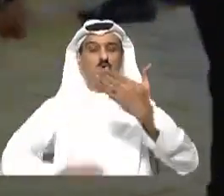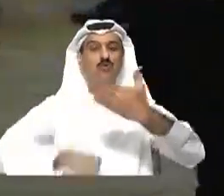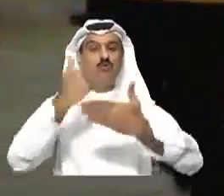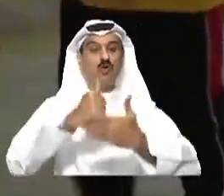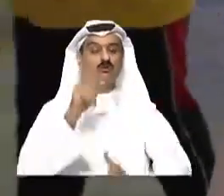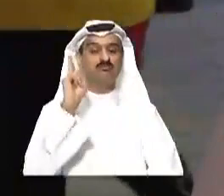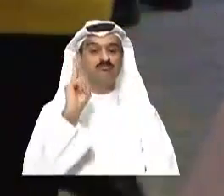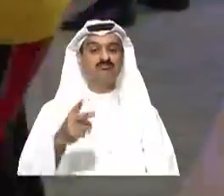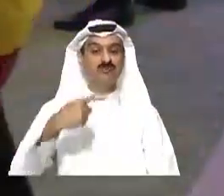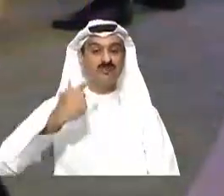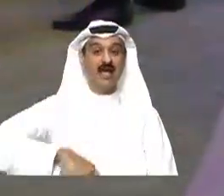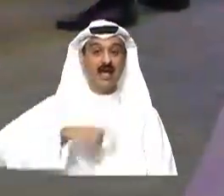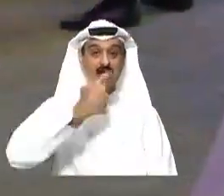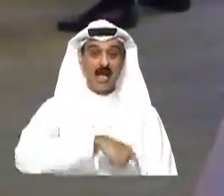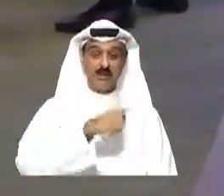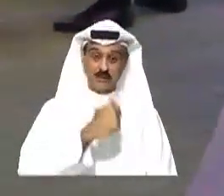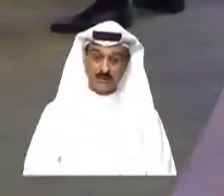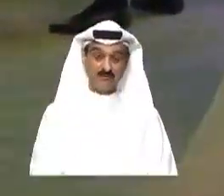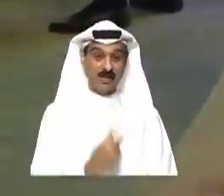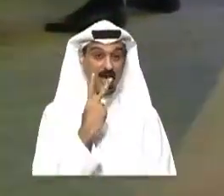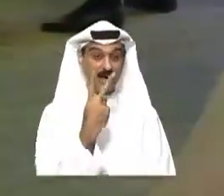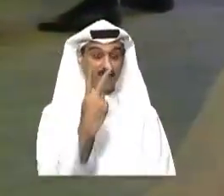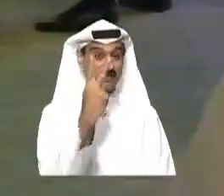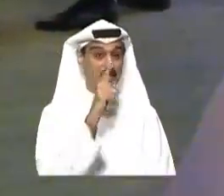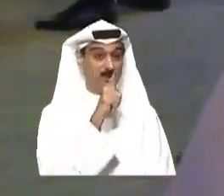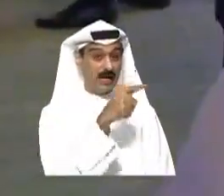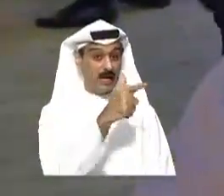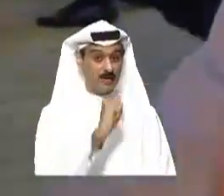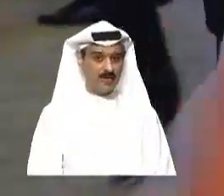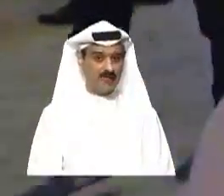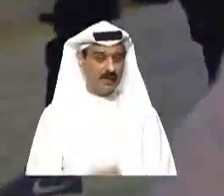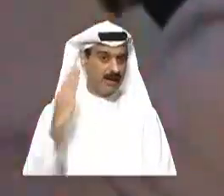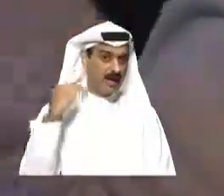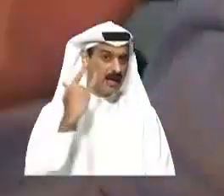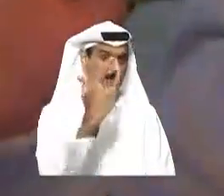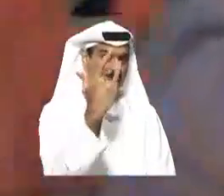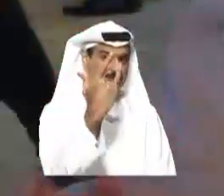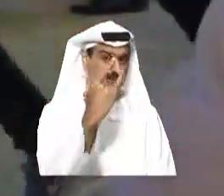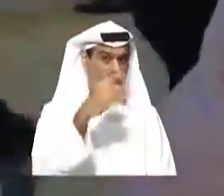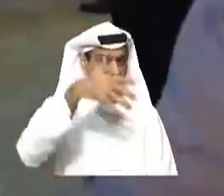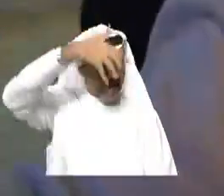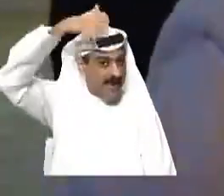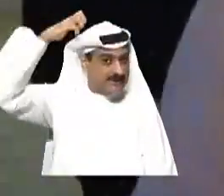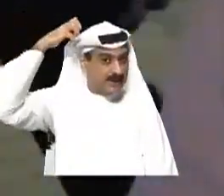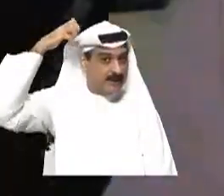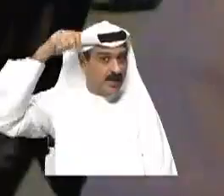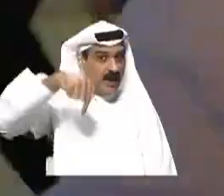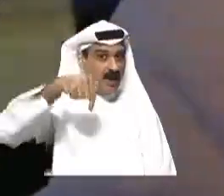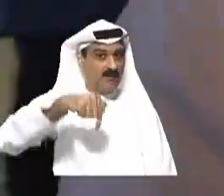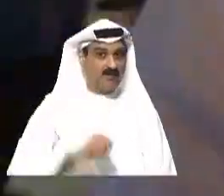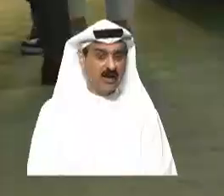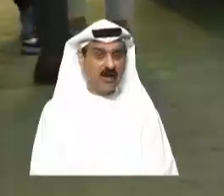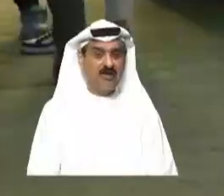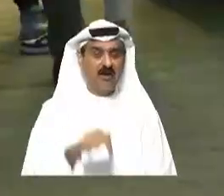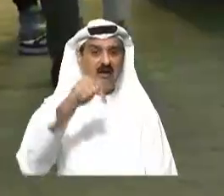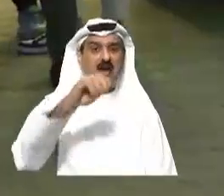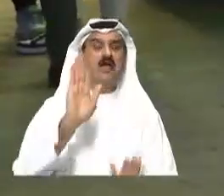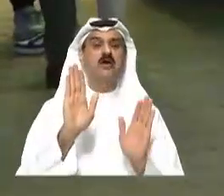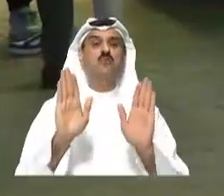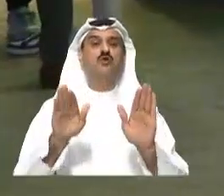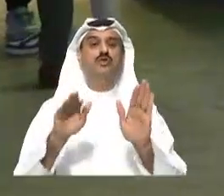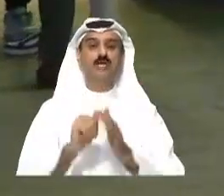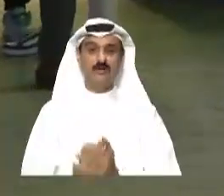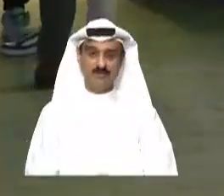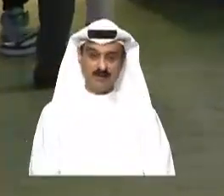الأرجنتين، وبقول بس كلمتين، إذا كان ميسي أسد اليوم روضوه بس وانتهى الكلام. أول شيء